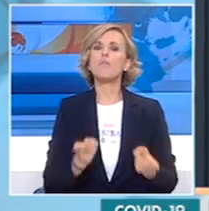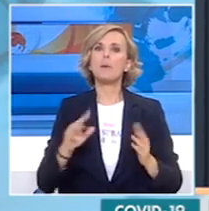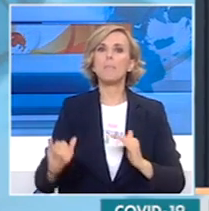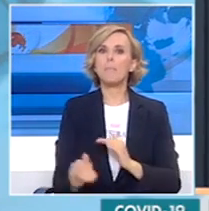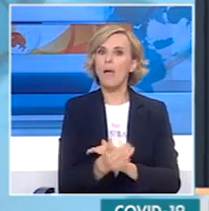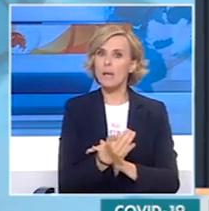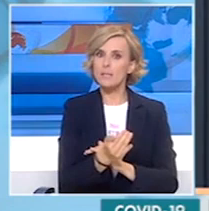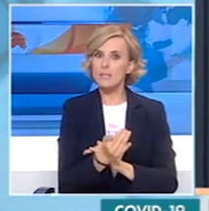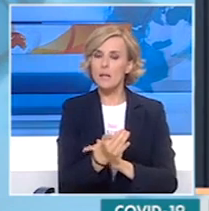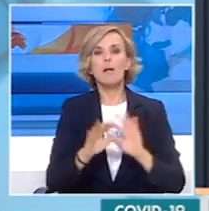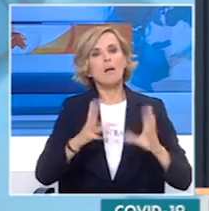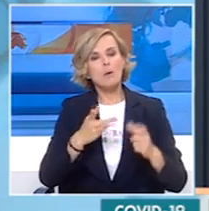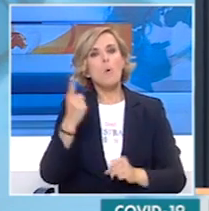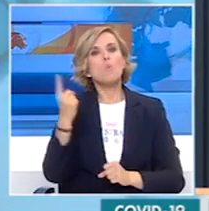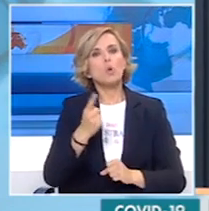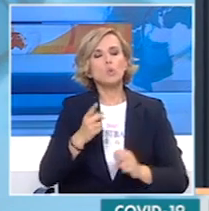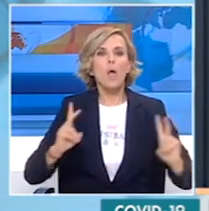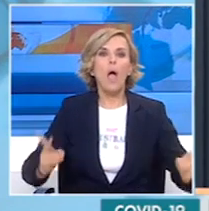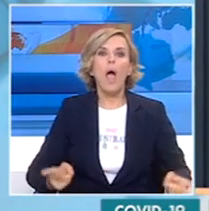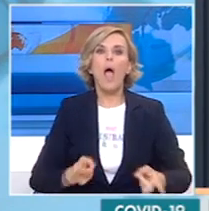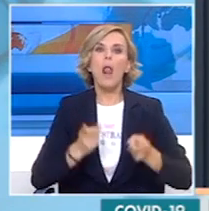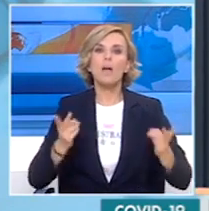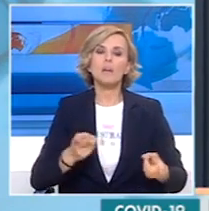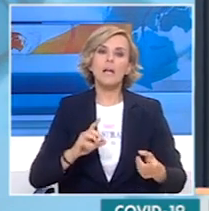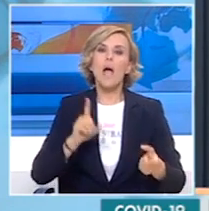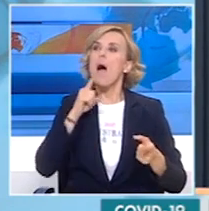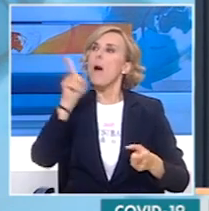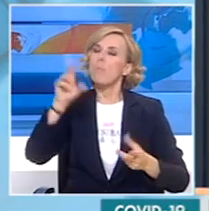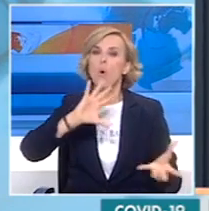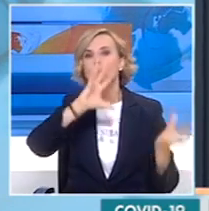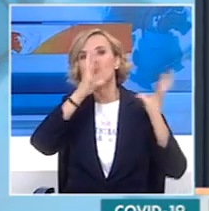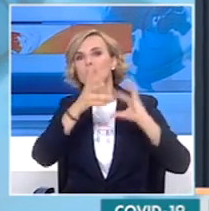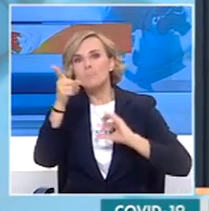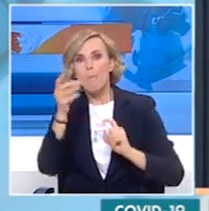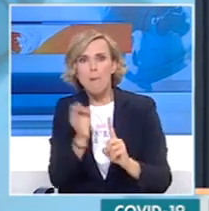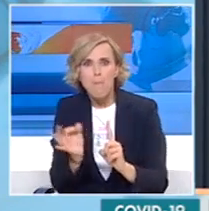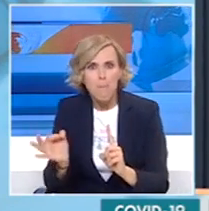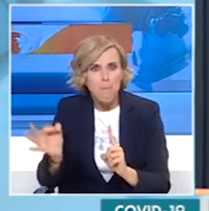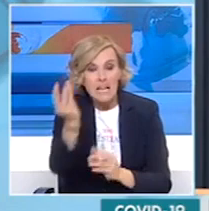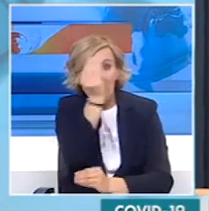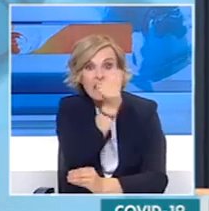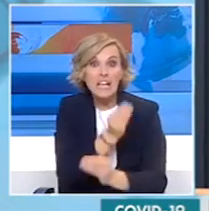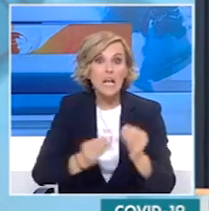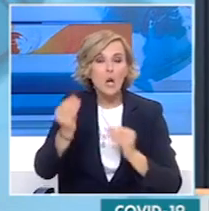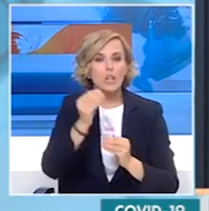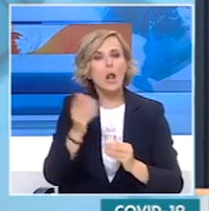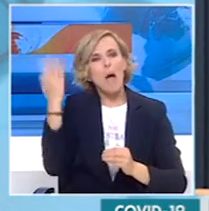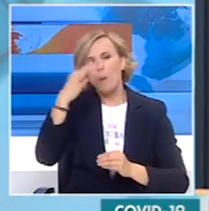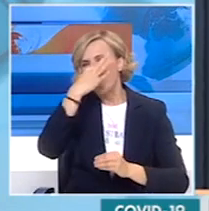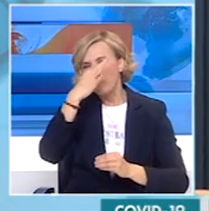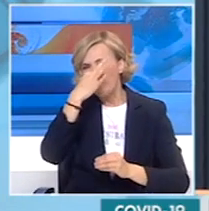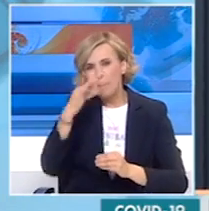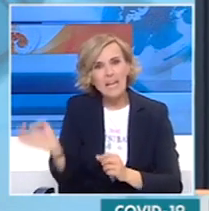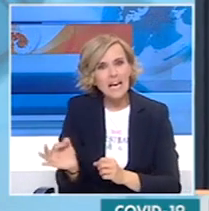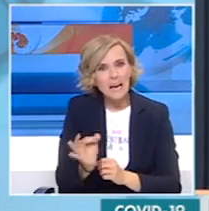Βρέθηκαν δηλαδή αντίστοιχα ποσοστά ήπιας νόσου με το γενικό πληθυσμό, σε αντίθεση με τις επιδημίες SARS και γρήπης